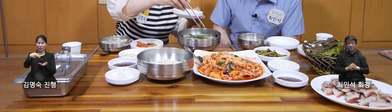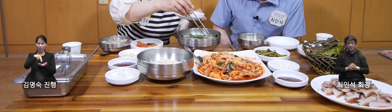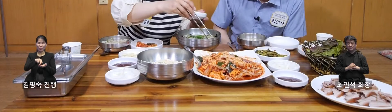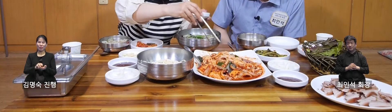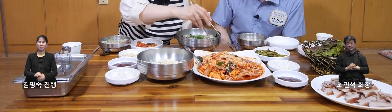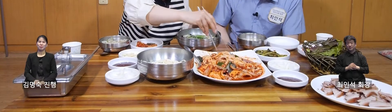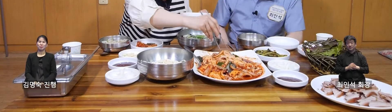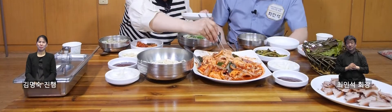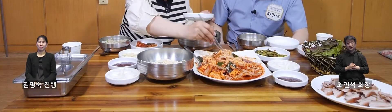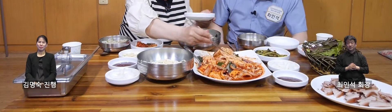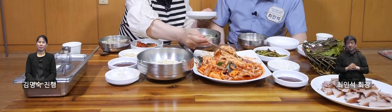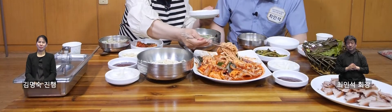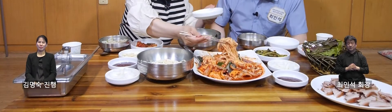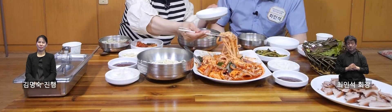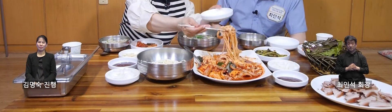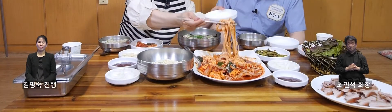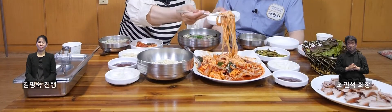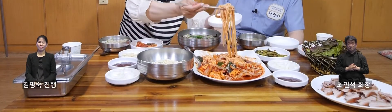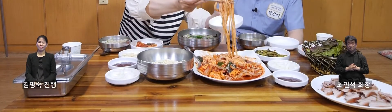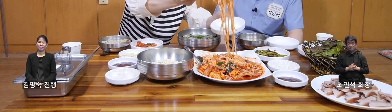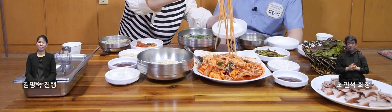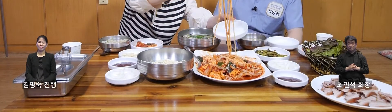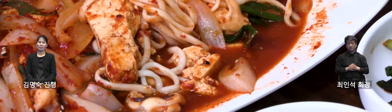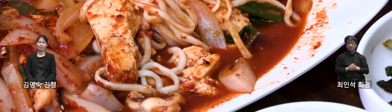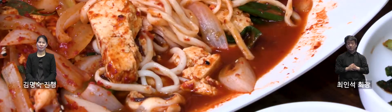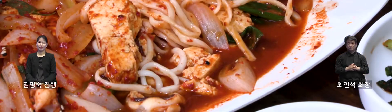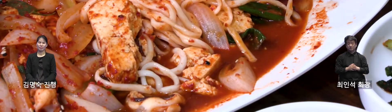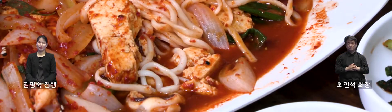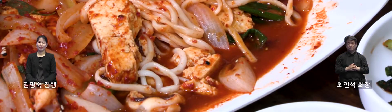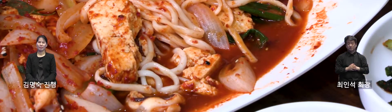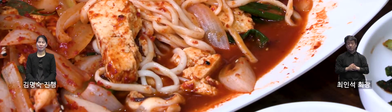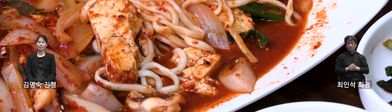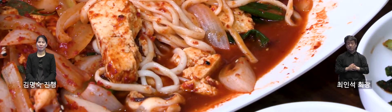자, 요거를 네네. 일단은.